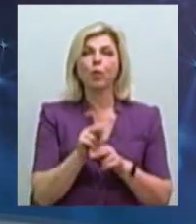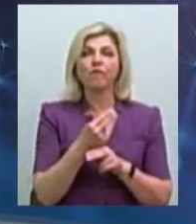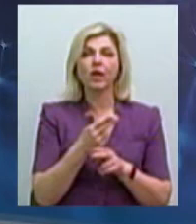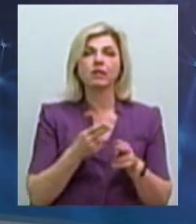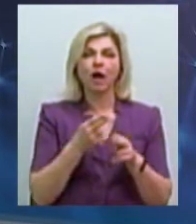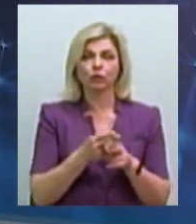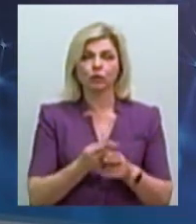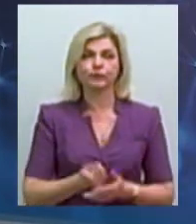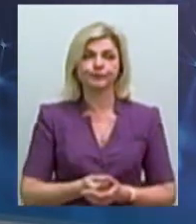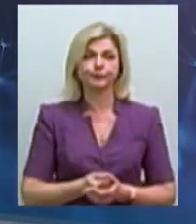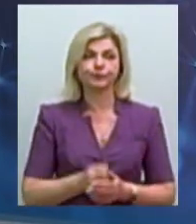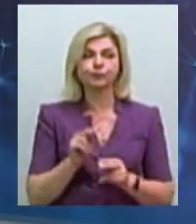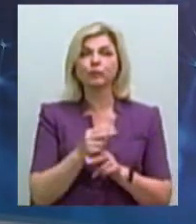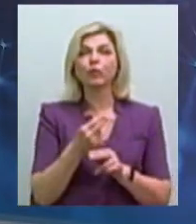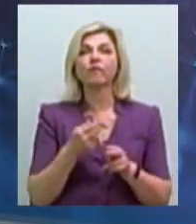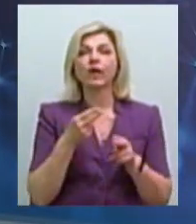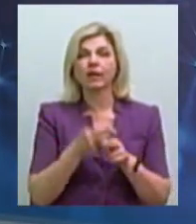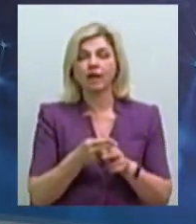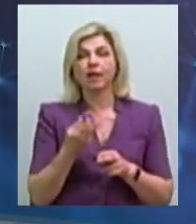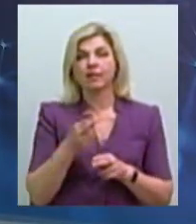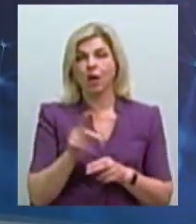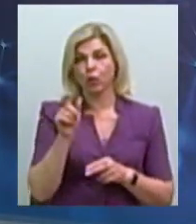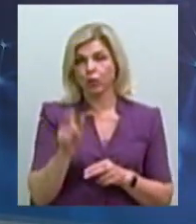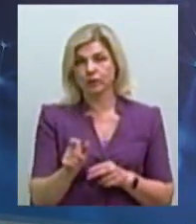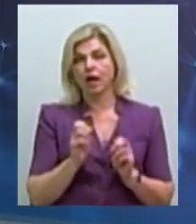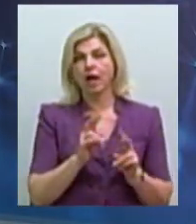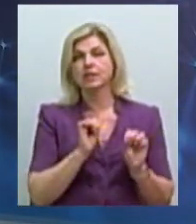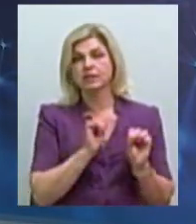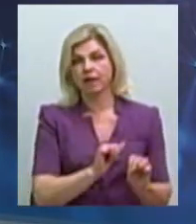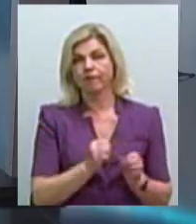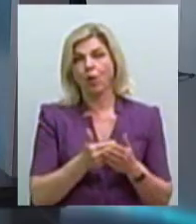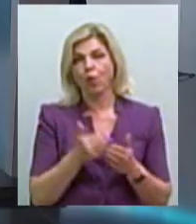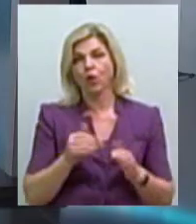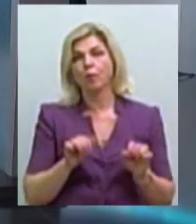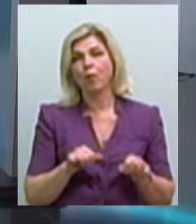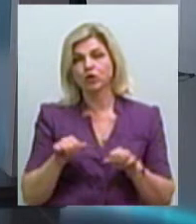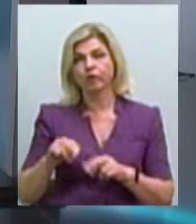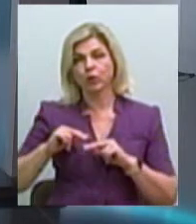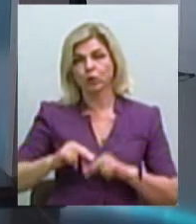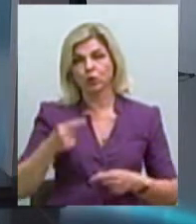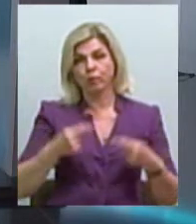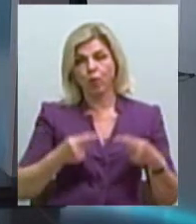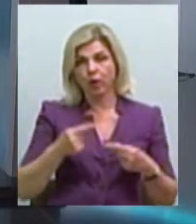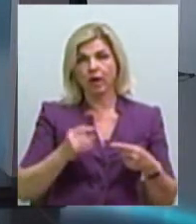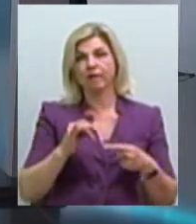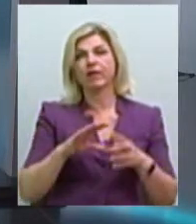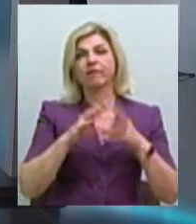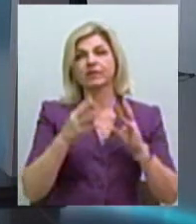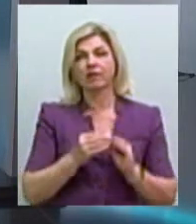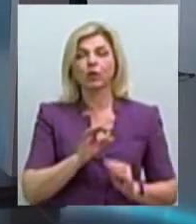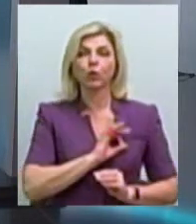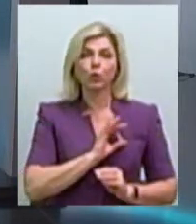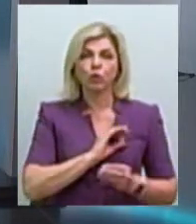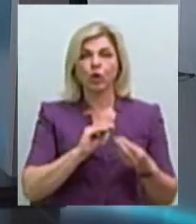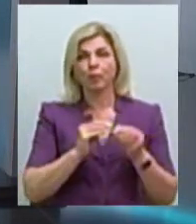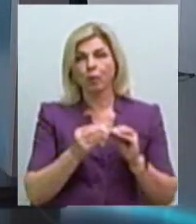висловитися. Профілактика для людини, як захиститися від можливих трудових спорів і взагалі від юридичних якихось